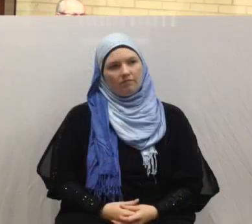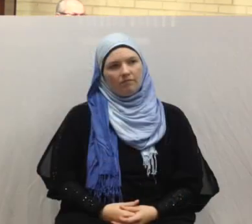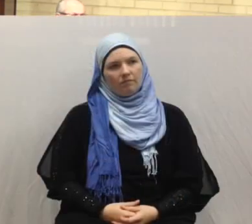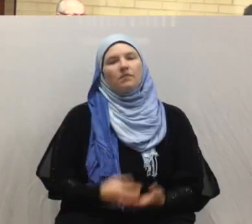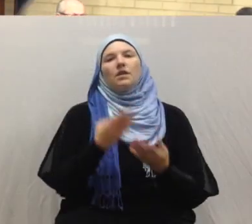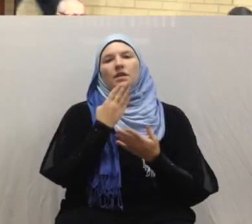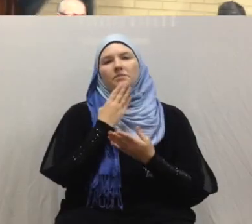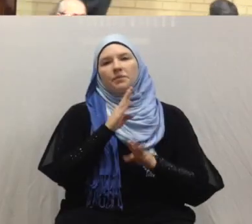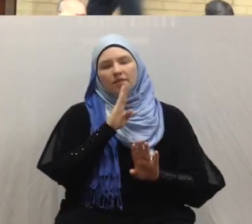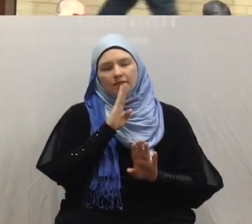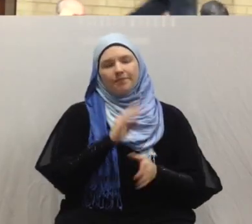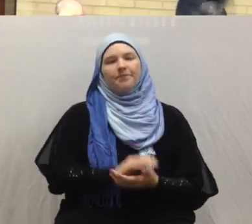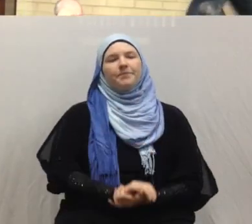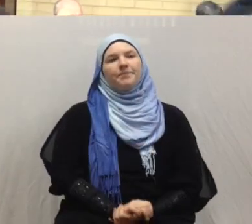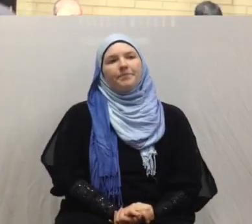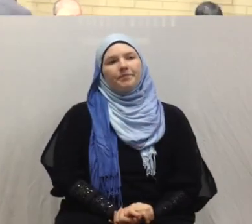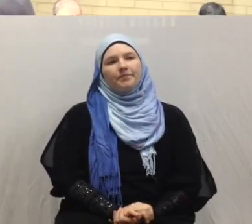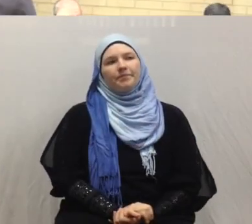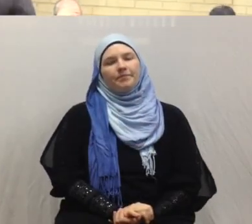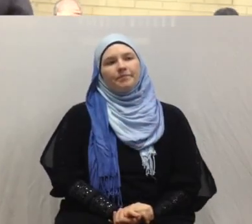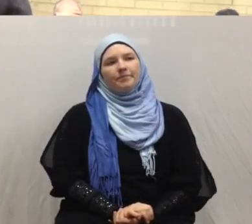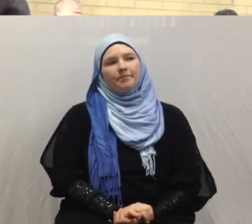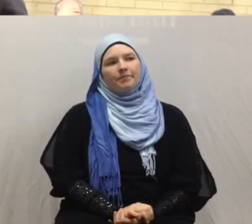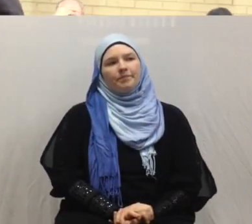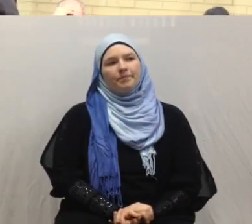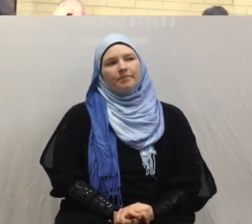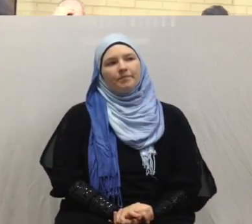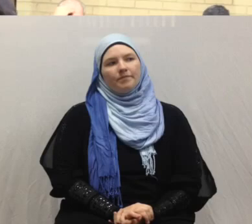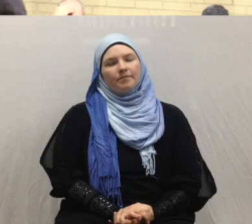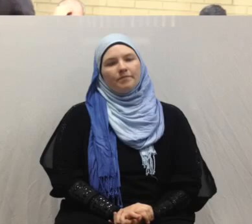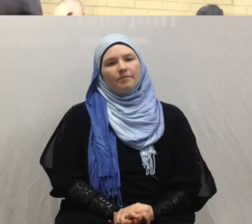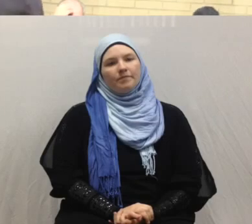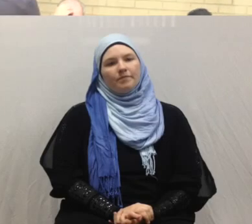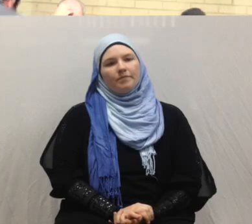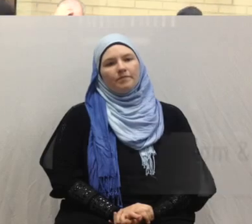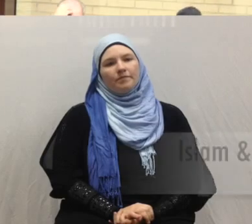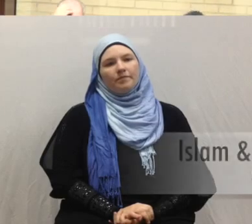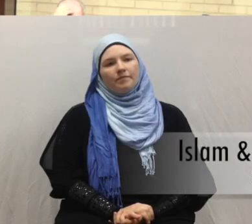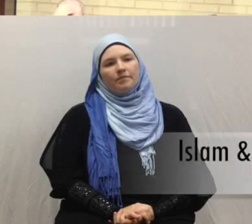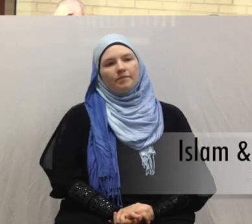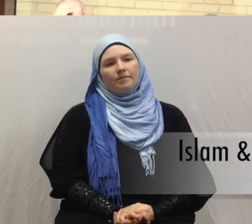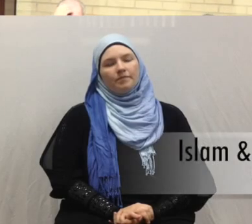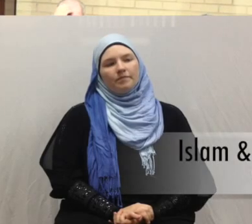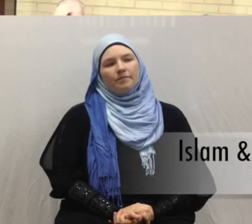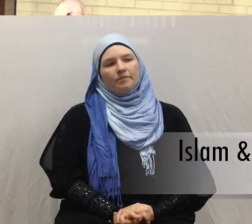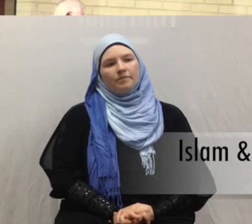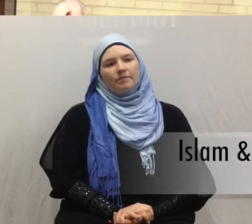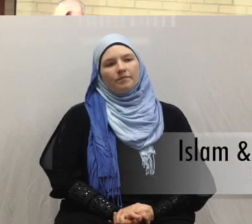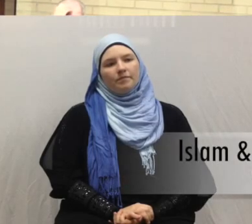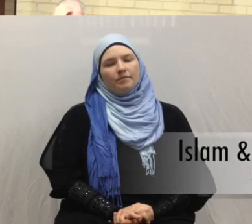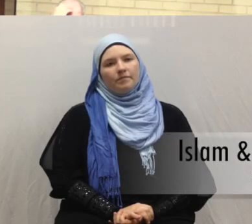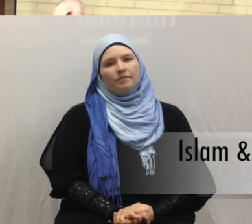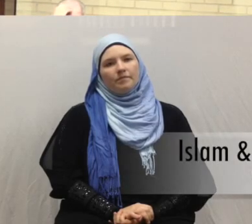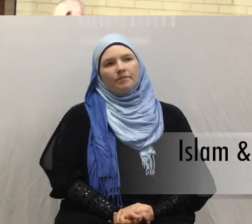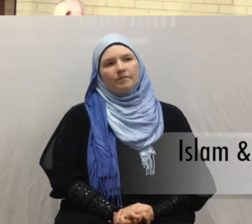الحمد لله نحمده سبحانه ونستعينه ونستغفره ونستهديه ونعوذ بالله من شرور أنفسنا